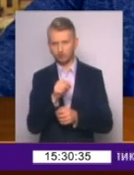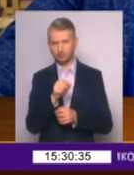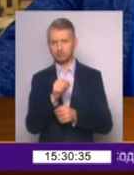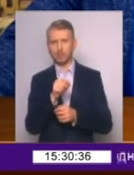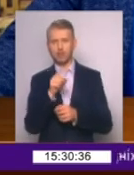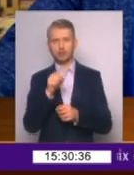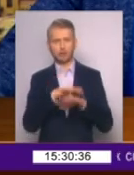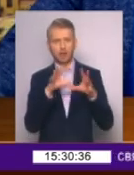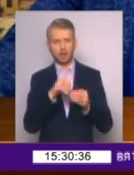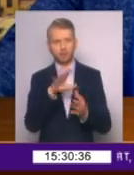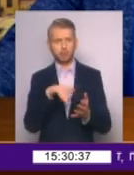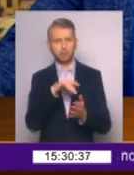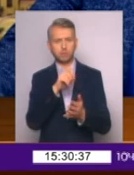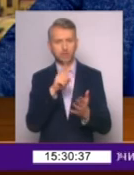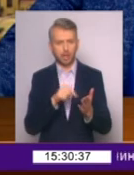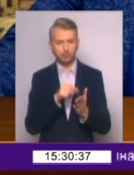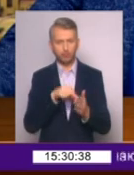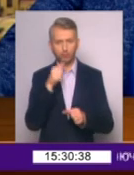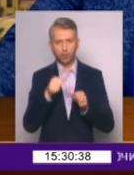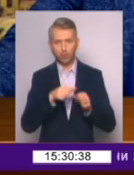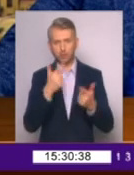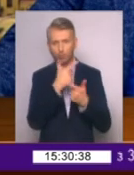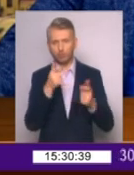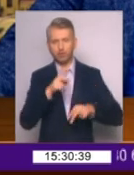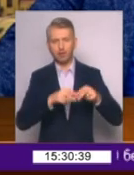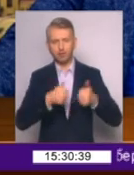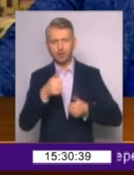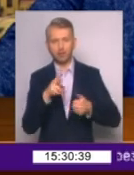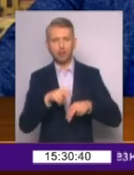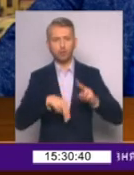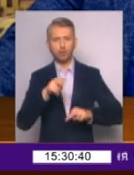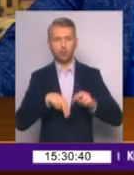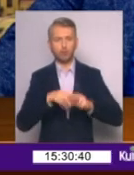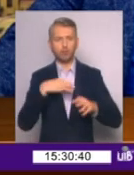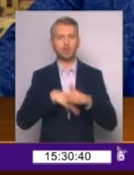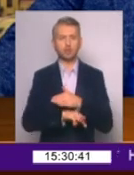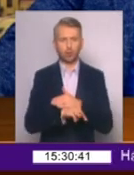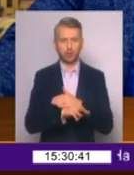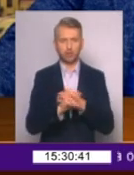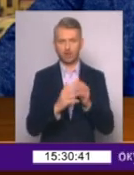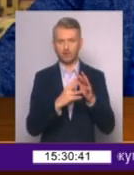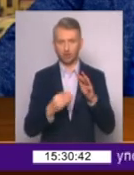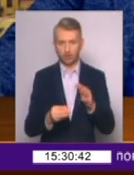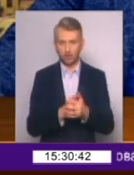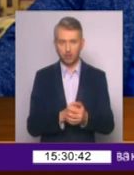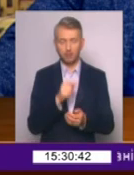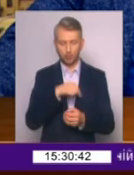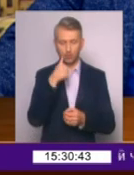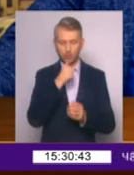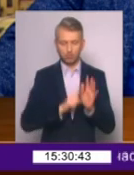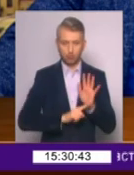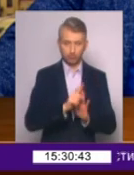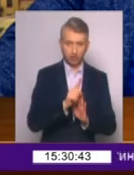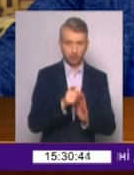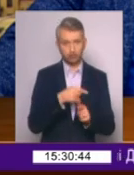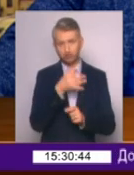році об'явили тендер на побудову метро на Виноград, Масіцька і Правди. В цьому році вони починають його працювати чи не